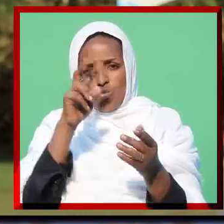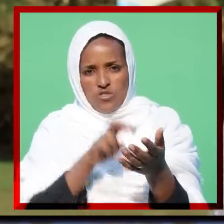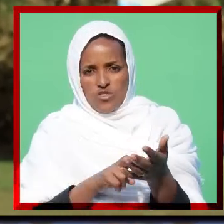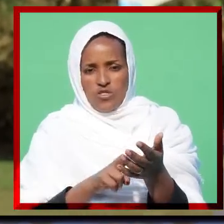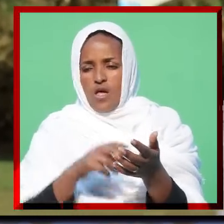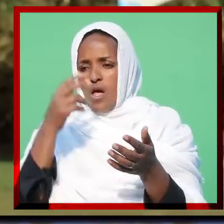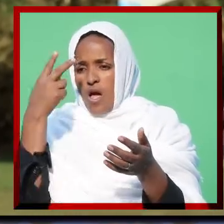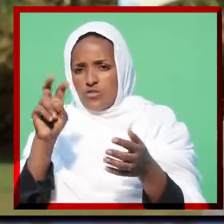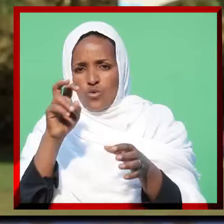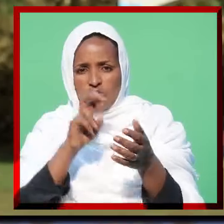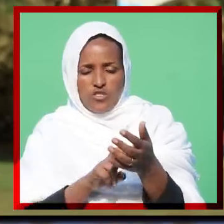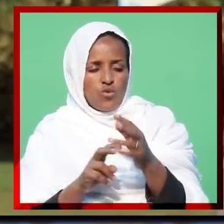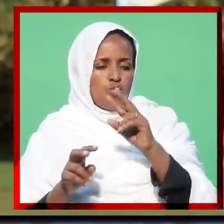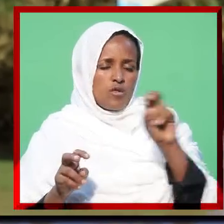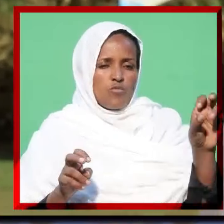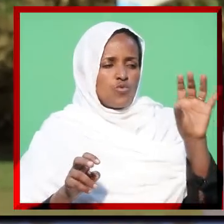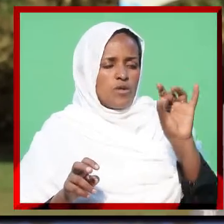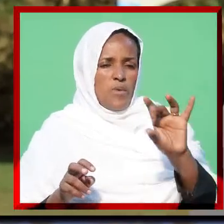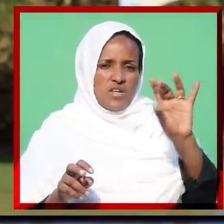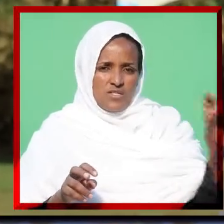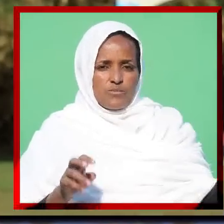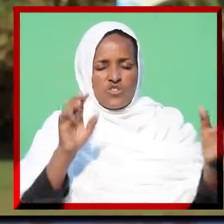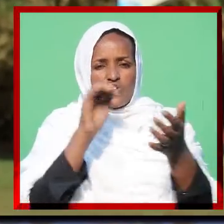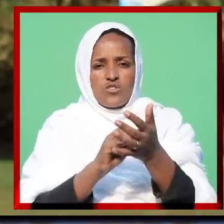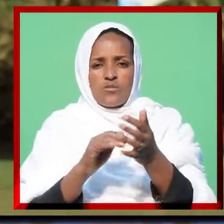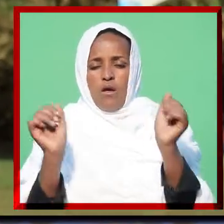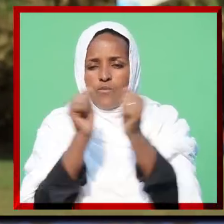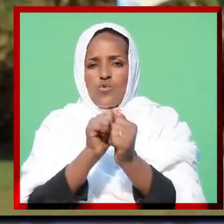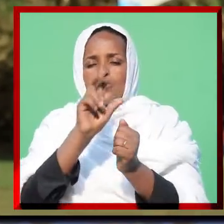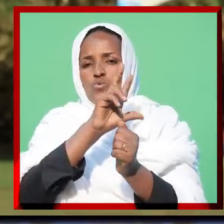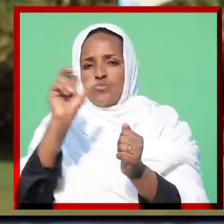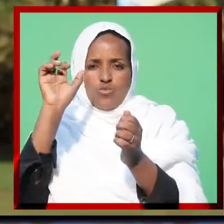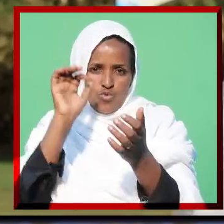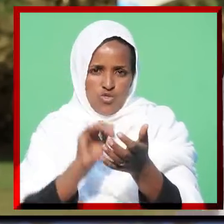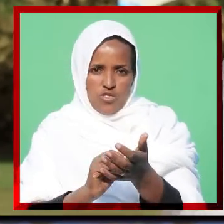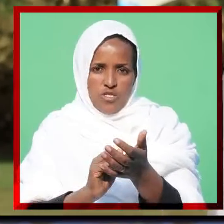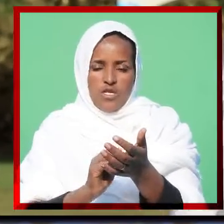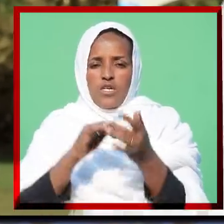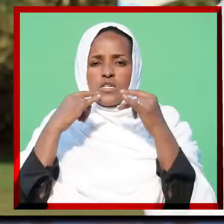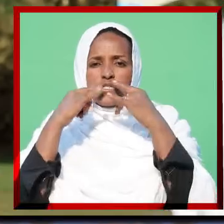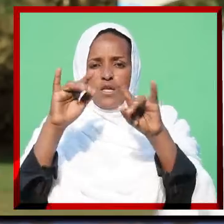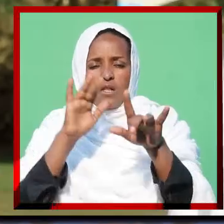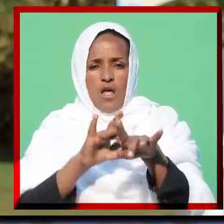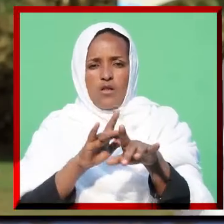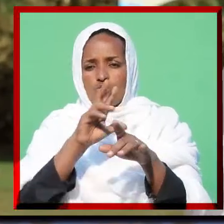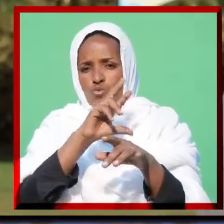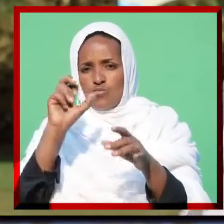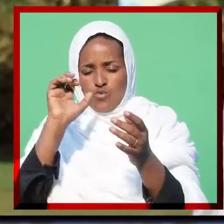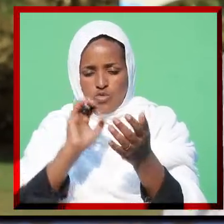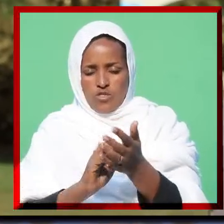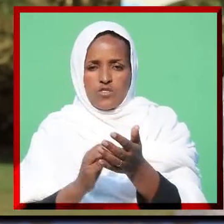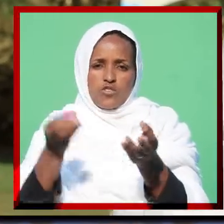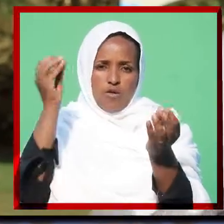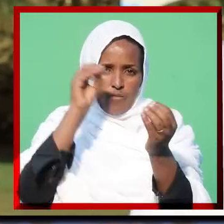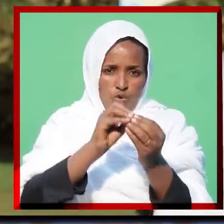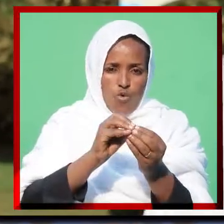12000 12000 እና 288000 ስንት ይሆናል 300000 ዜና ላይ 300 ሺውን ጨምሮ